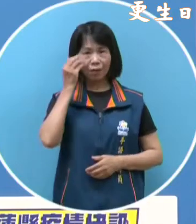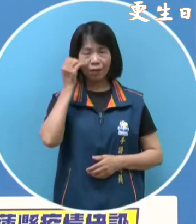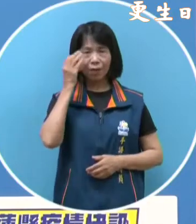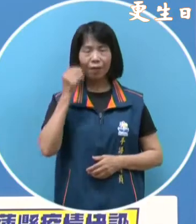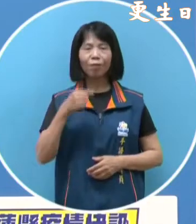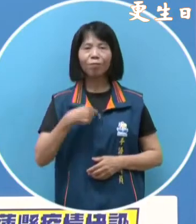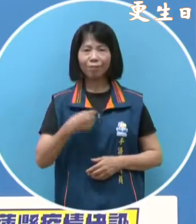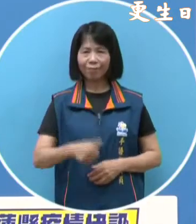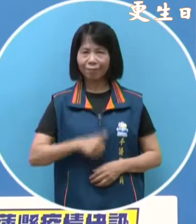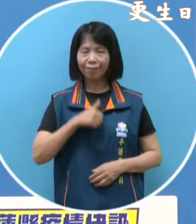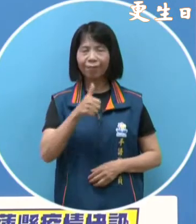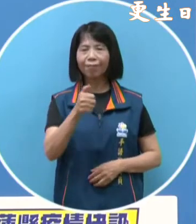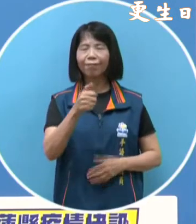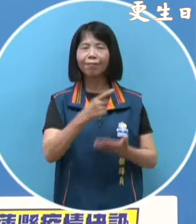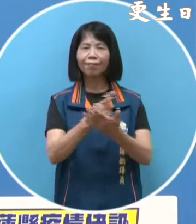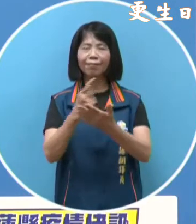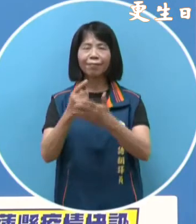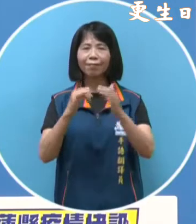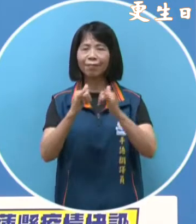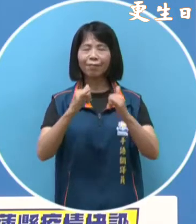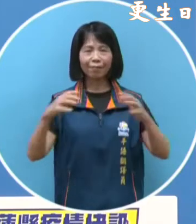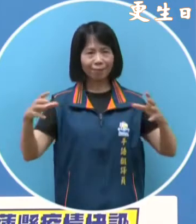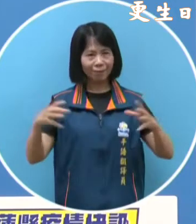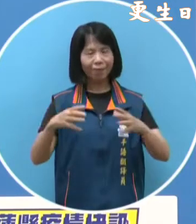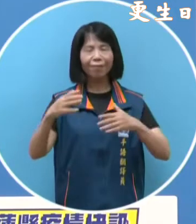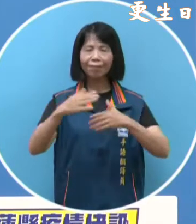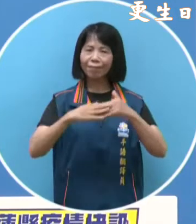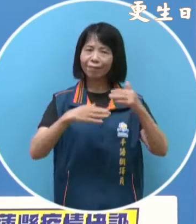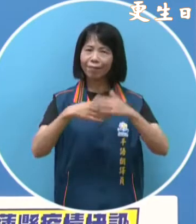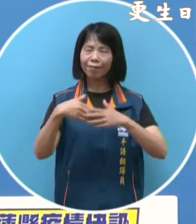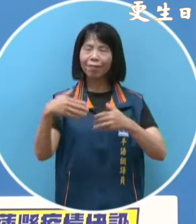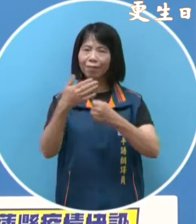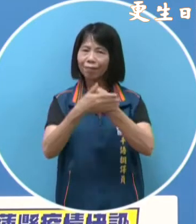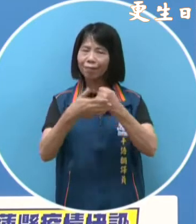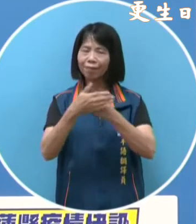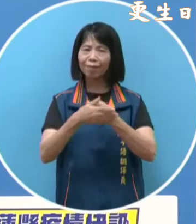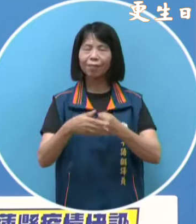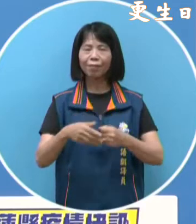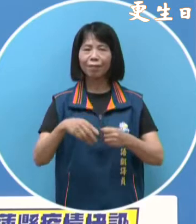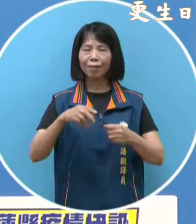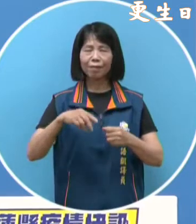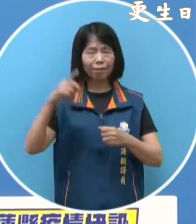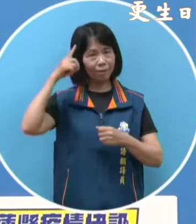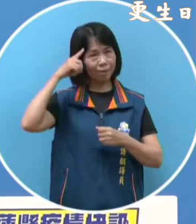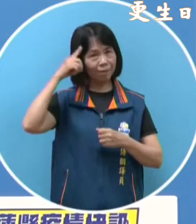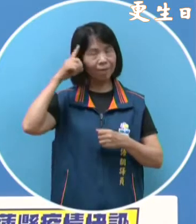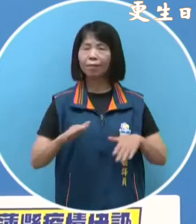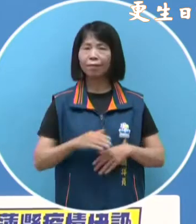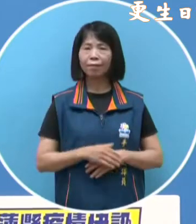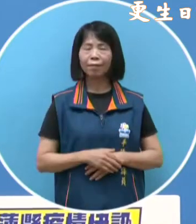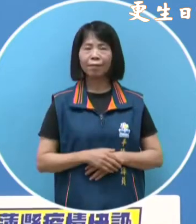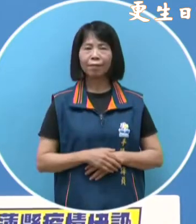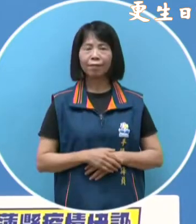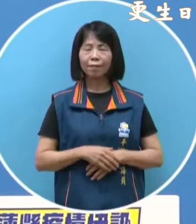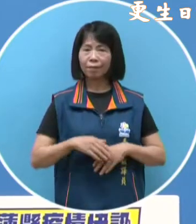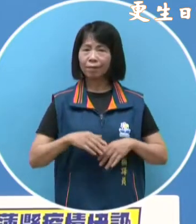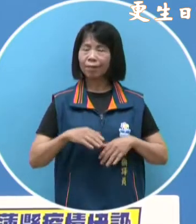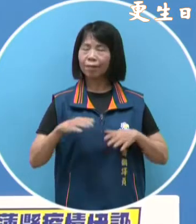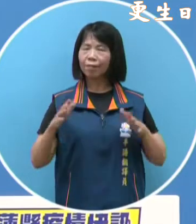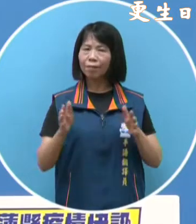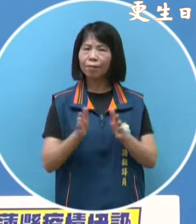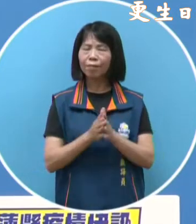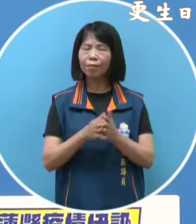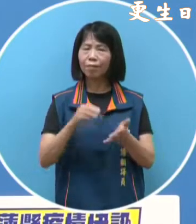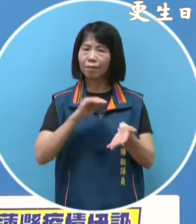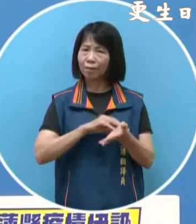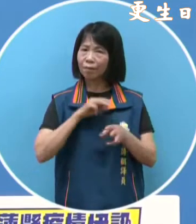我真的还是要谢谢我们所有的乡亲，大家一起守护，才有第十三个零确诊。我们现在一共出